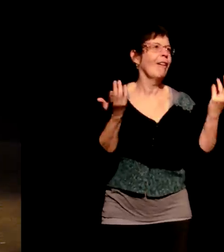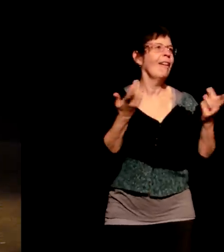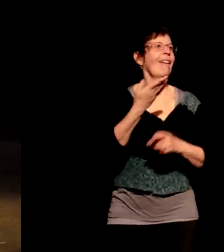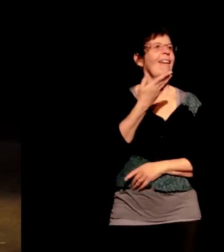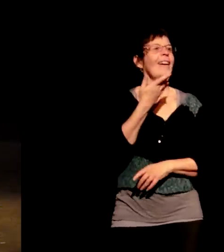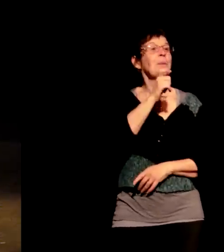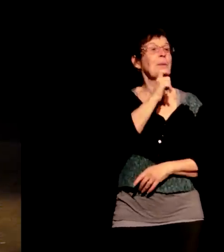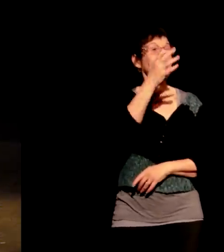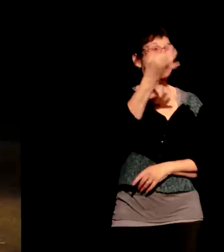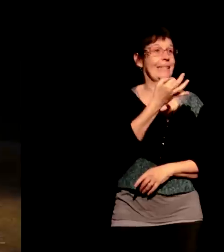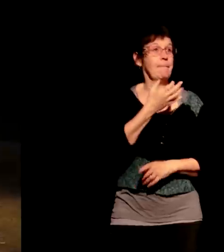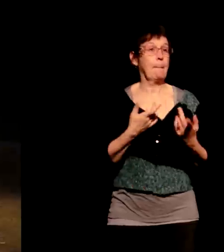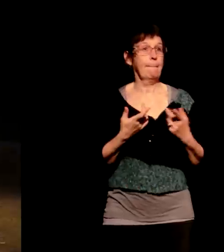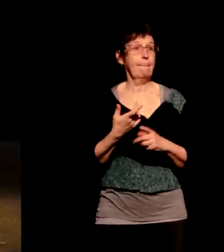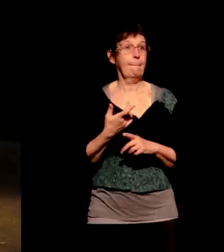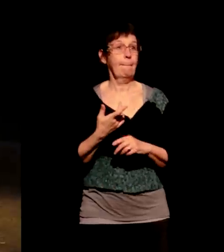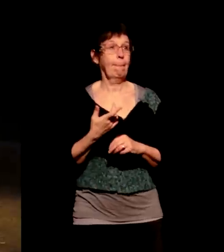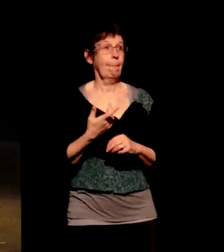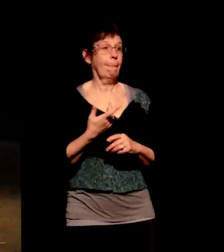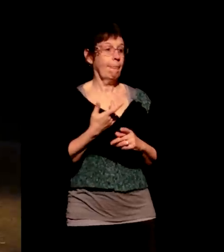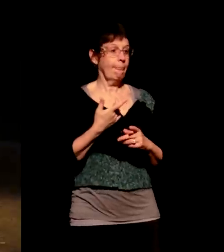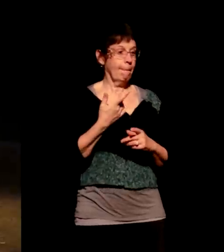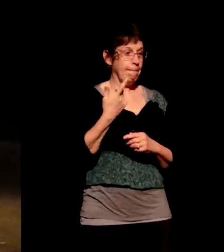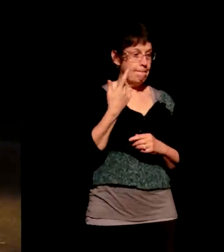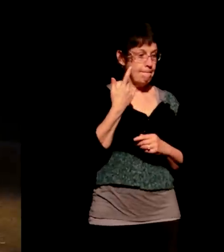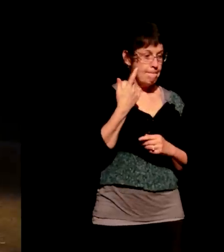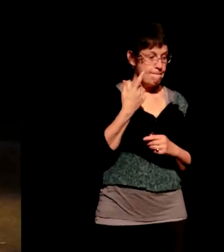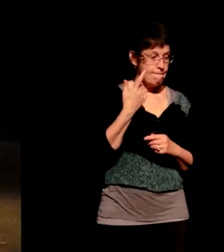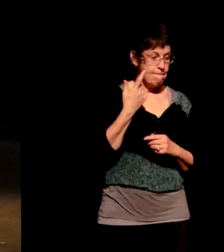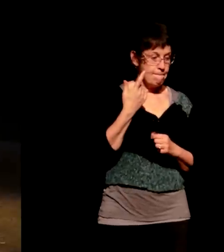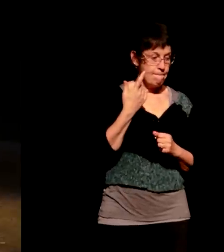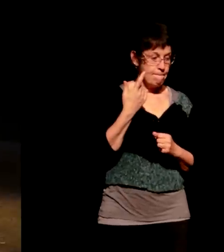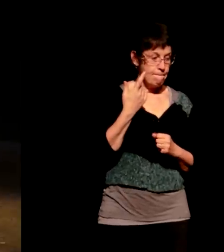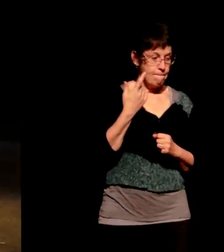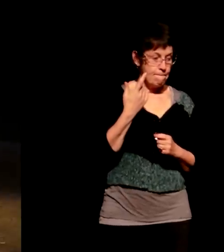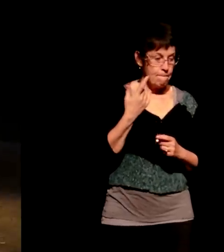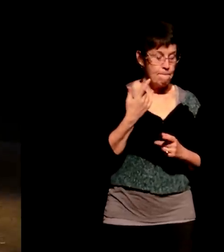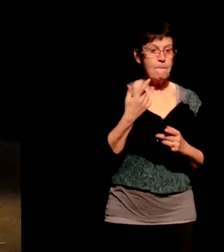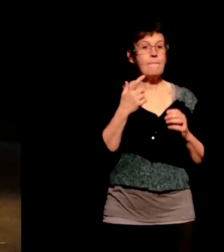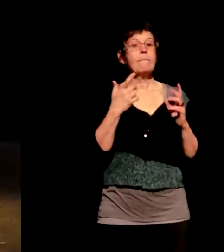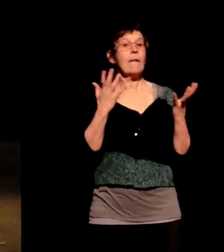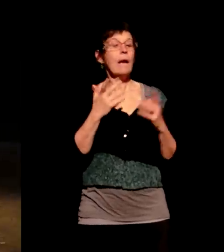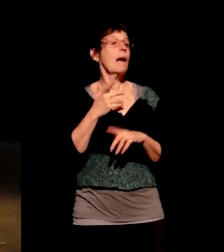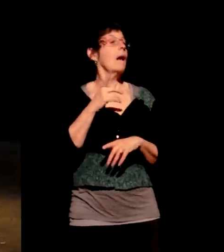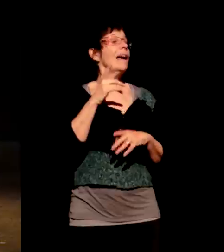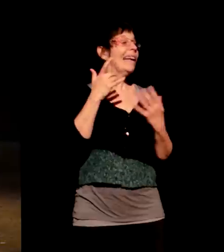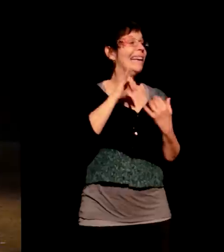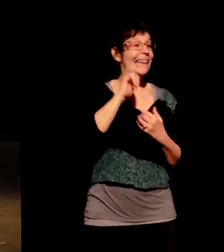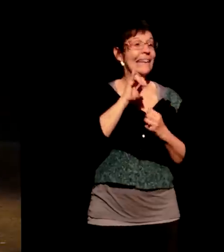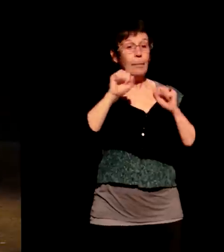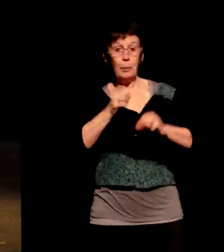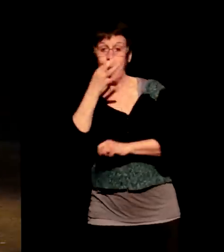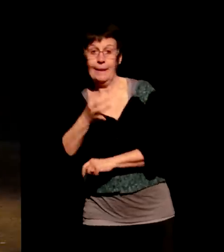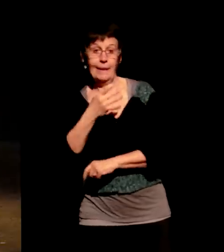C'est la question de à qui est-ce qu'on veut donner les armes pour pouvoir choisir qu'est-ce qui peut être dit et qu'est-ce qui ne peut pas être dit. Qui peut le